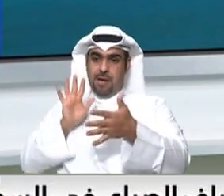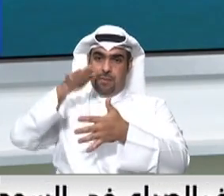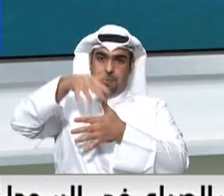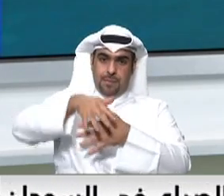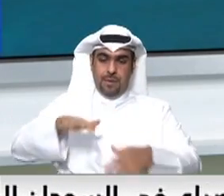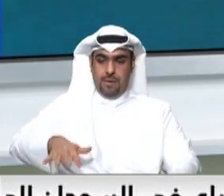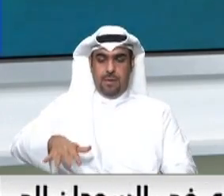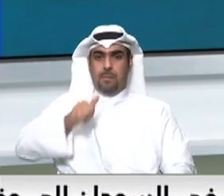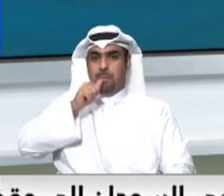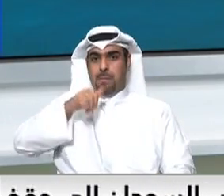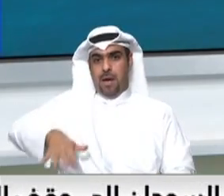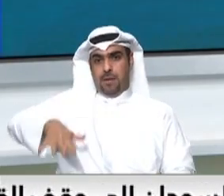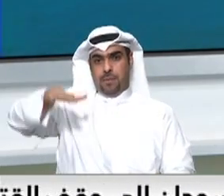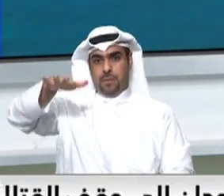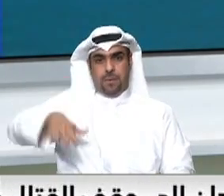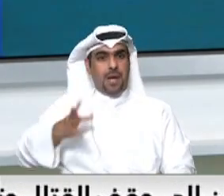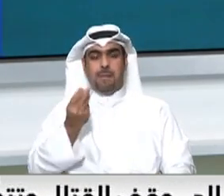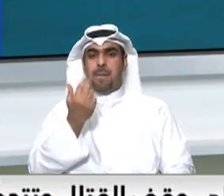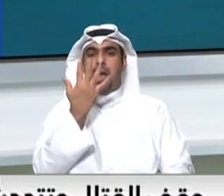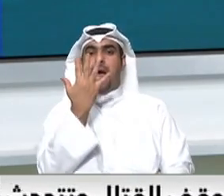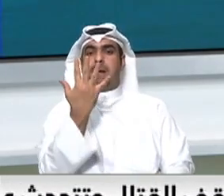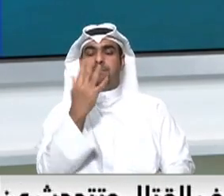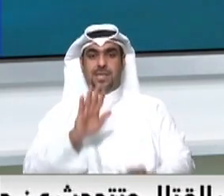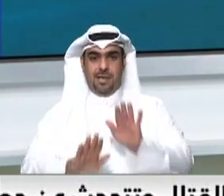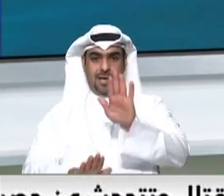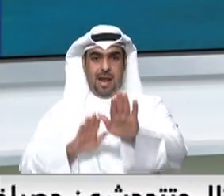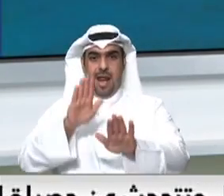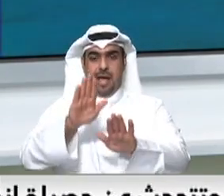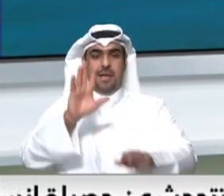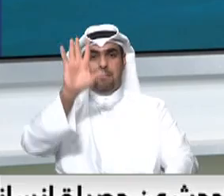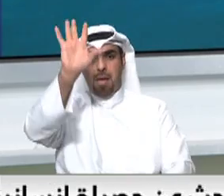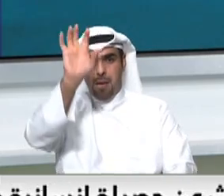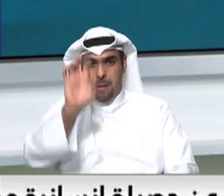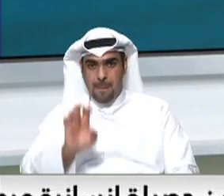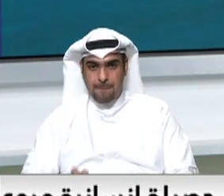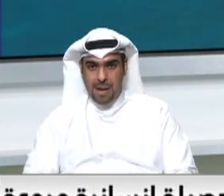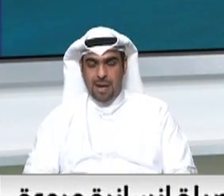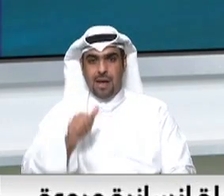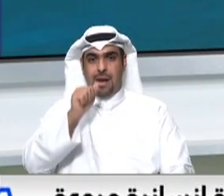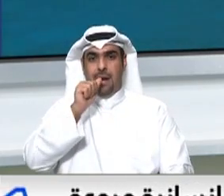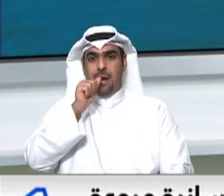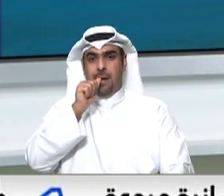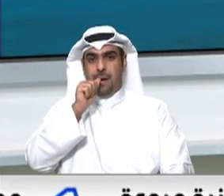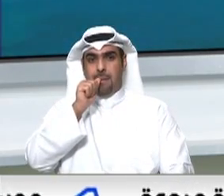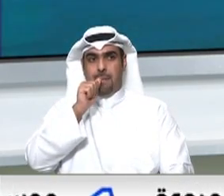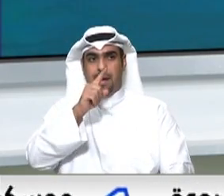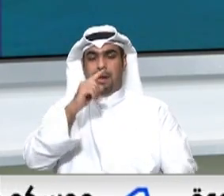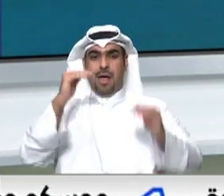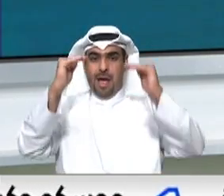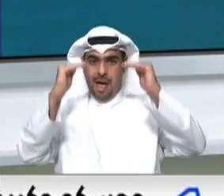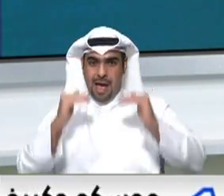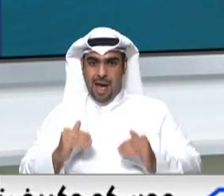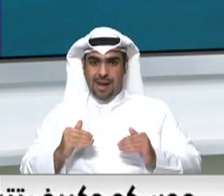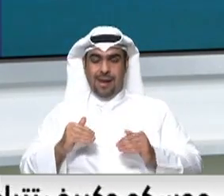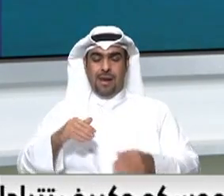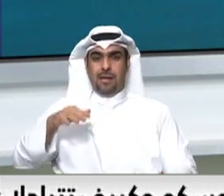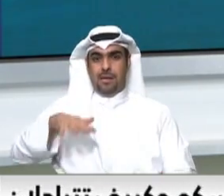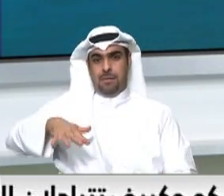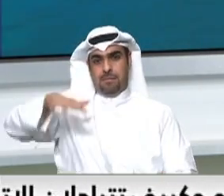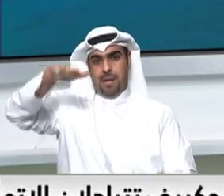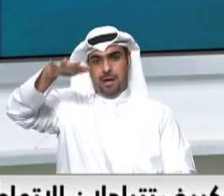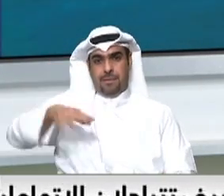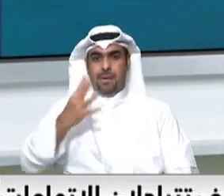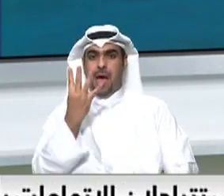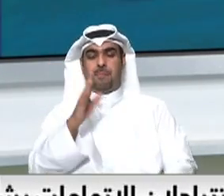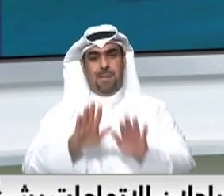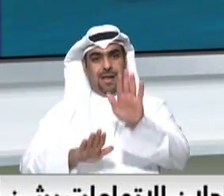والفتره هذه الفترات الحمل خلال المساء تتراجع الامواج اكثر وتكون من واحد الى ثلاثه وواحد الى اربعه قدم المد الاول باذن الله الساعه